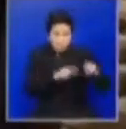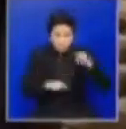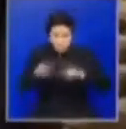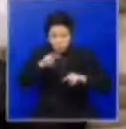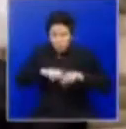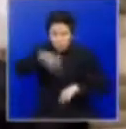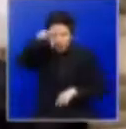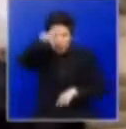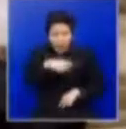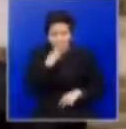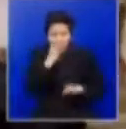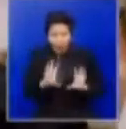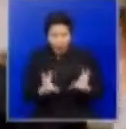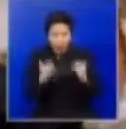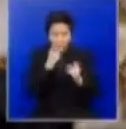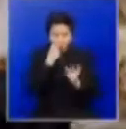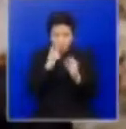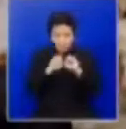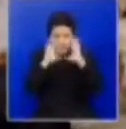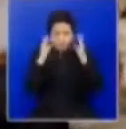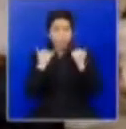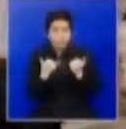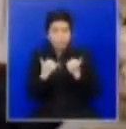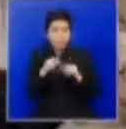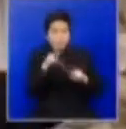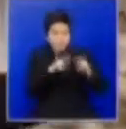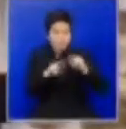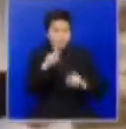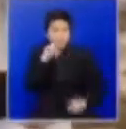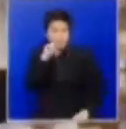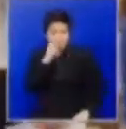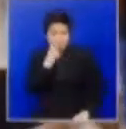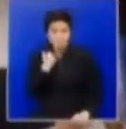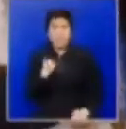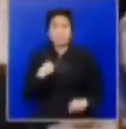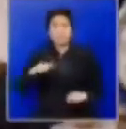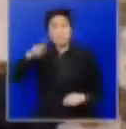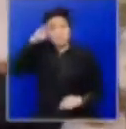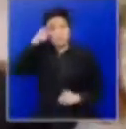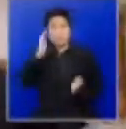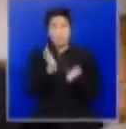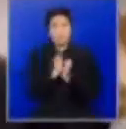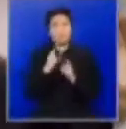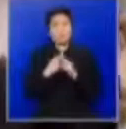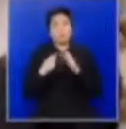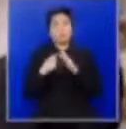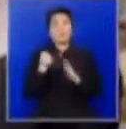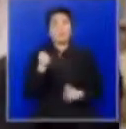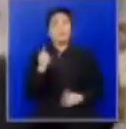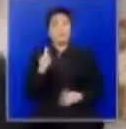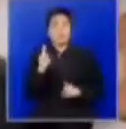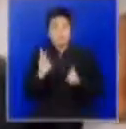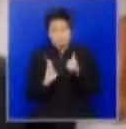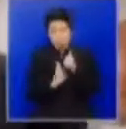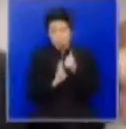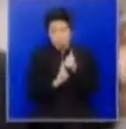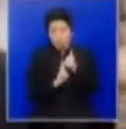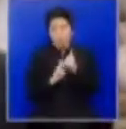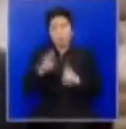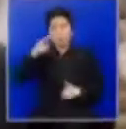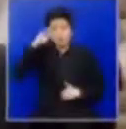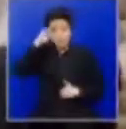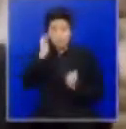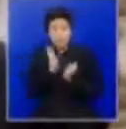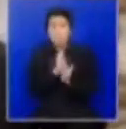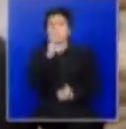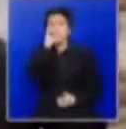สอบหาข้อมูลชัดเจนอีกครั้งนึงในวันนี้ด้วยนะคะพลตำรวจเอกอังสนานนท์รองผู้บัญชาการตำรวจแห่งชาติเ